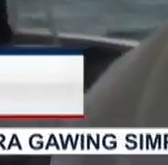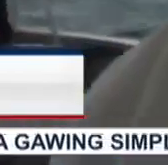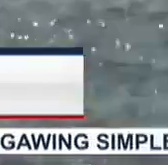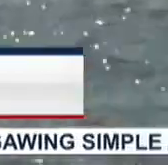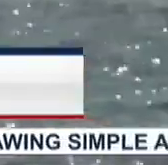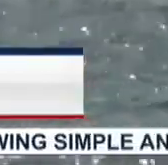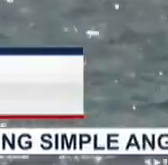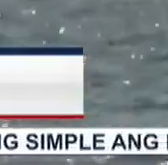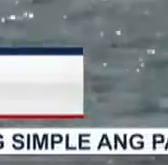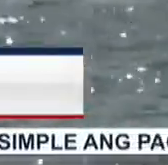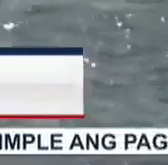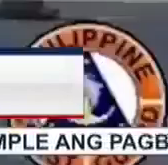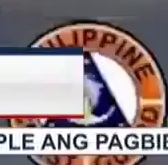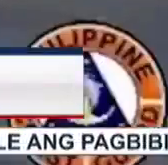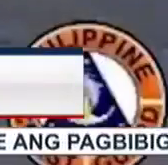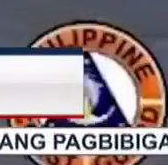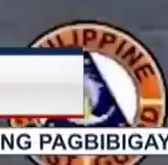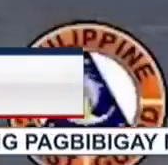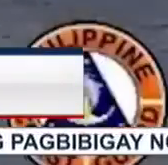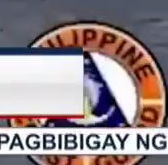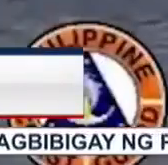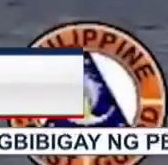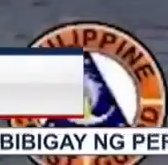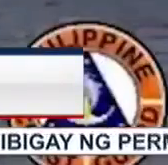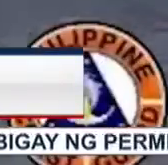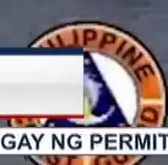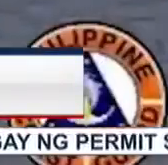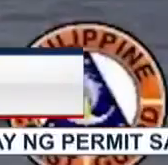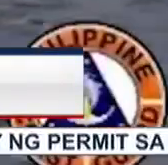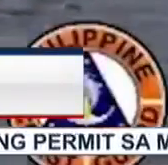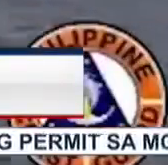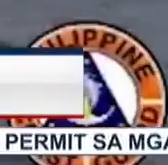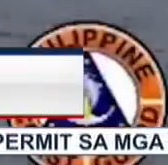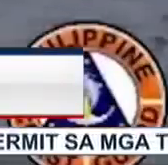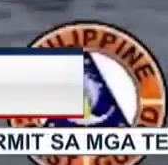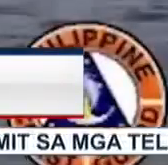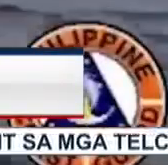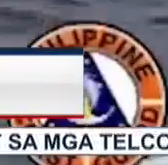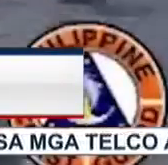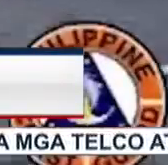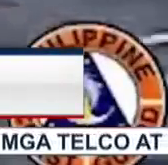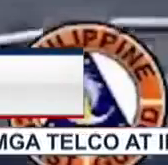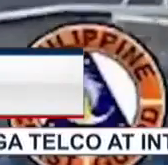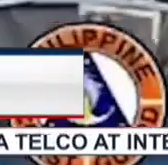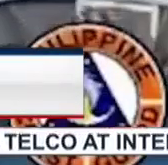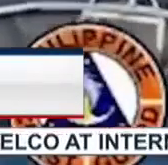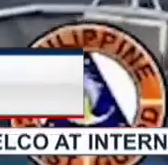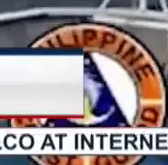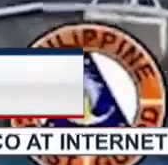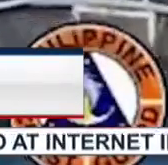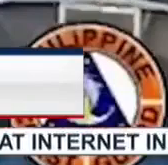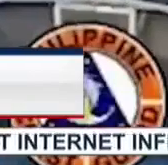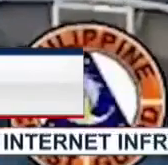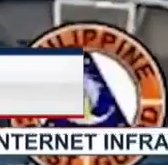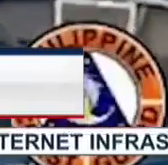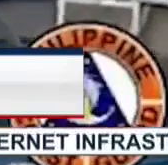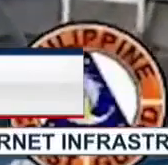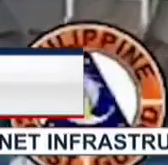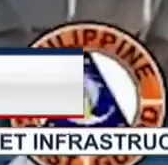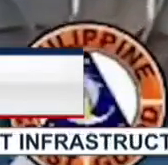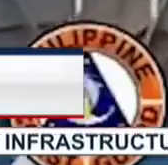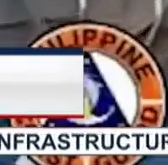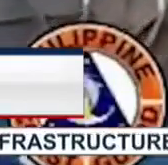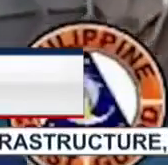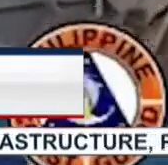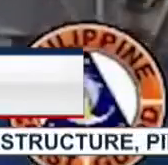ng Philippine Navy sa BRP Sierra Madre. Kinabukasan, narating nila ang Yungin Shoal. Dito, napansin nila ang dalawang China Coast Guard vessel